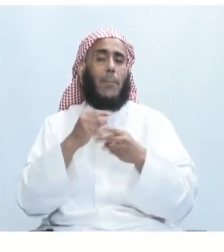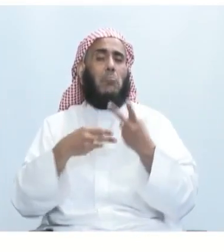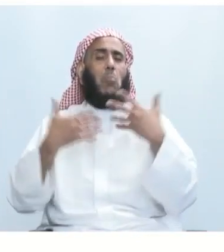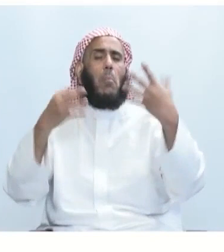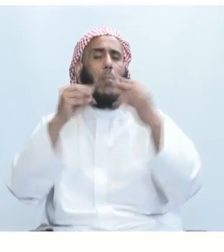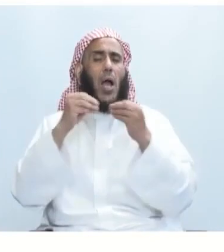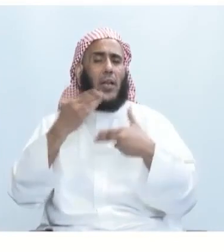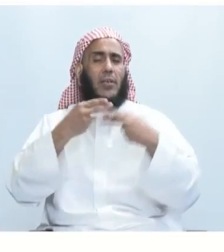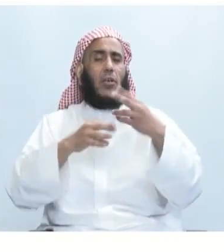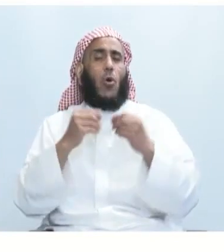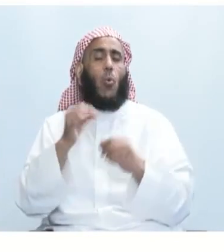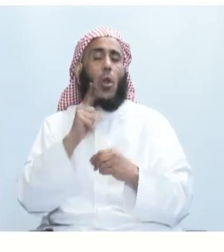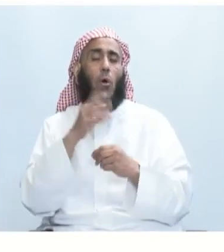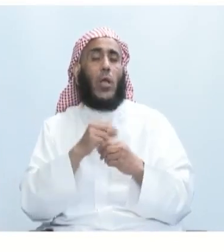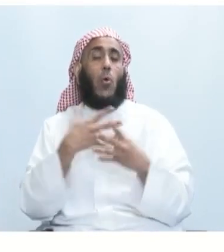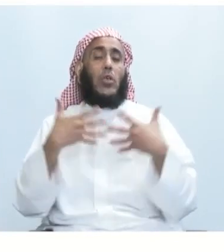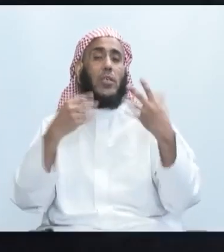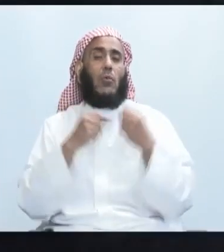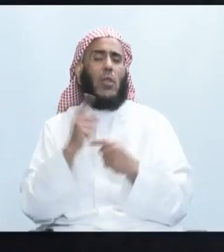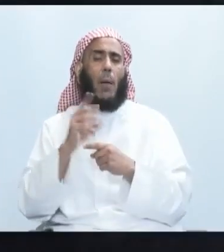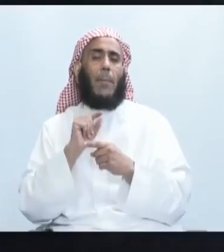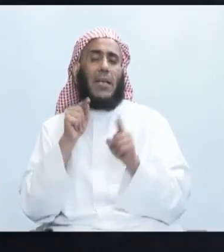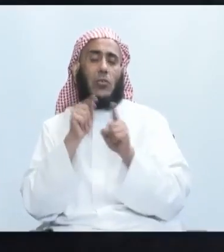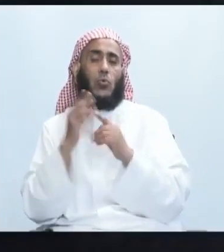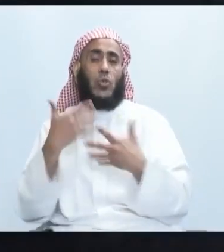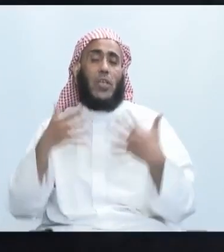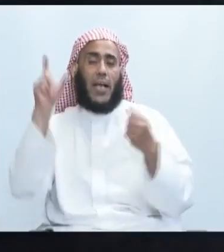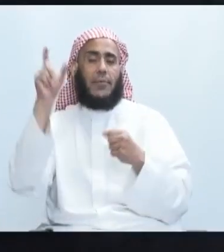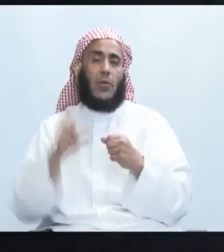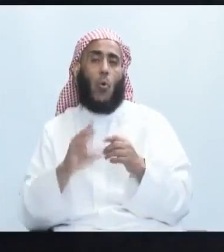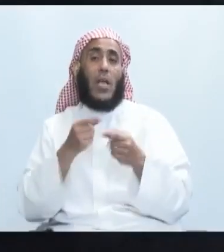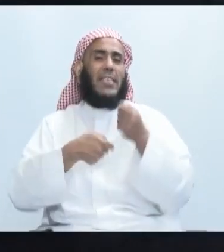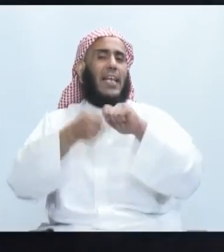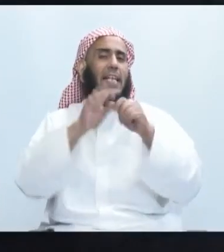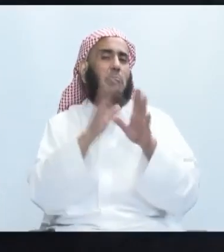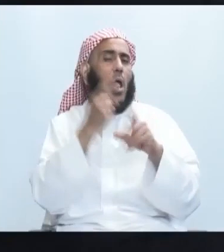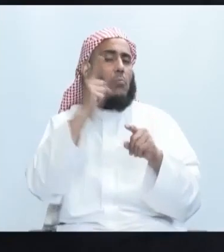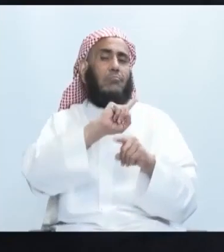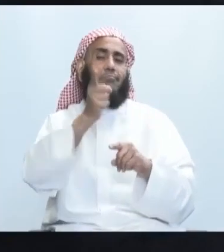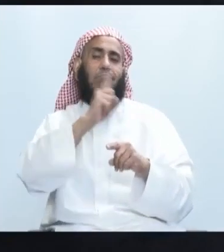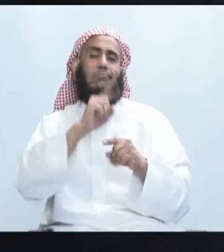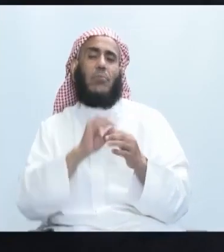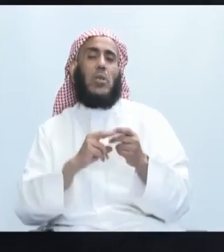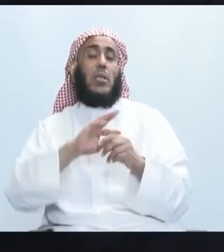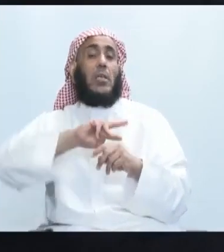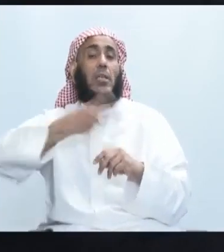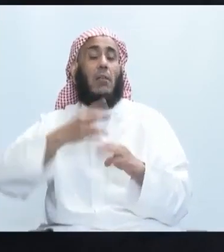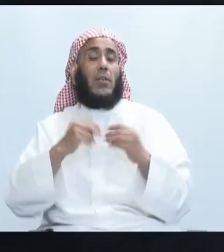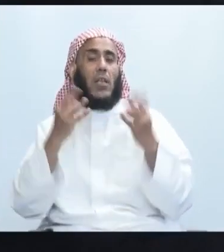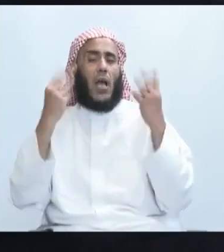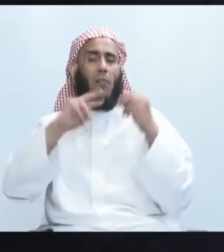ومعاني لغويه وشعريه وهذا ما يقصده الشاعر وليس الكيمياء المعروفه لذلك هنا اختلفت الثقافه بين